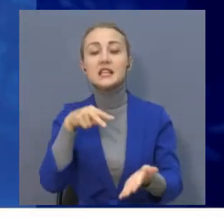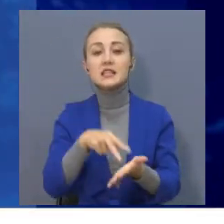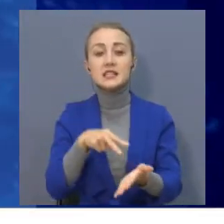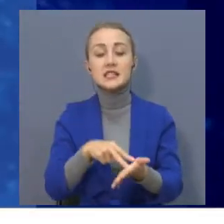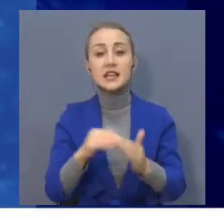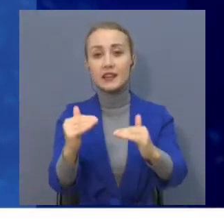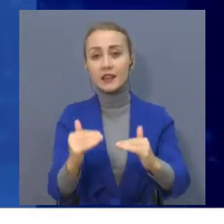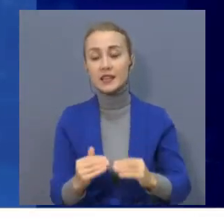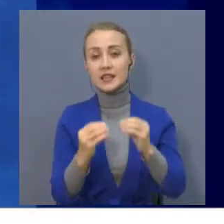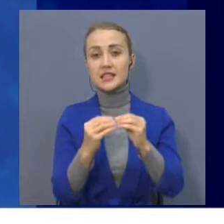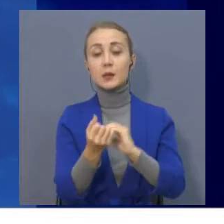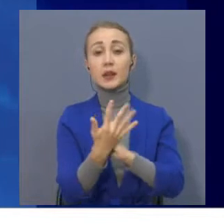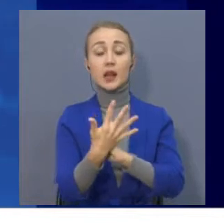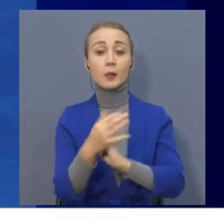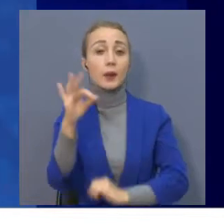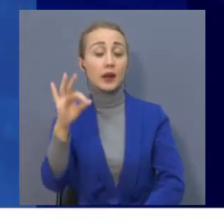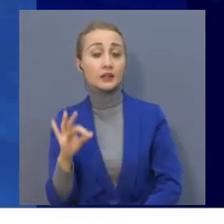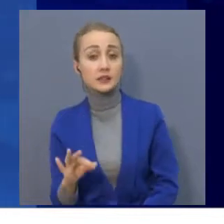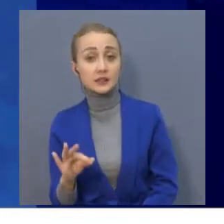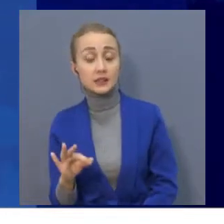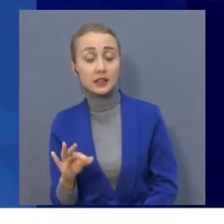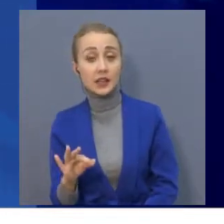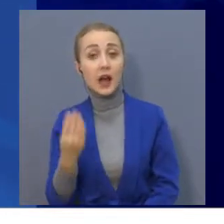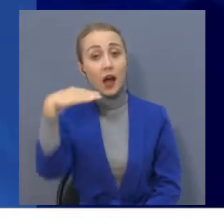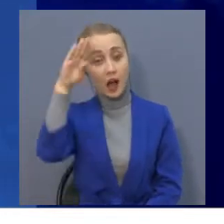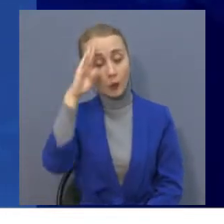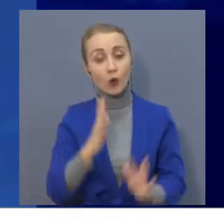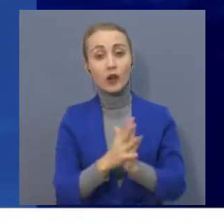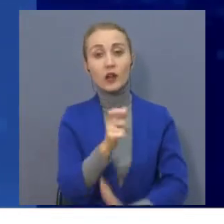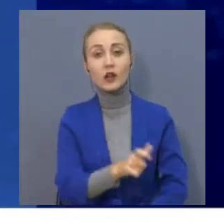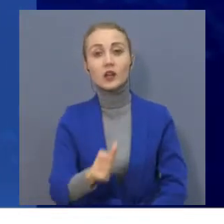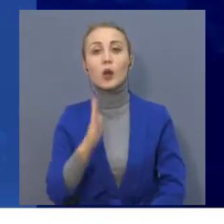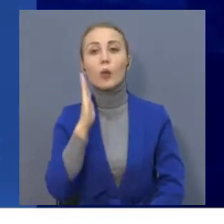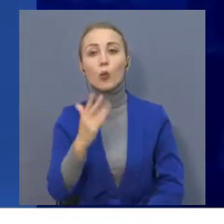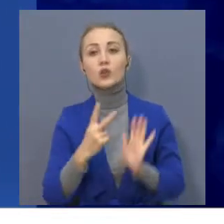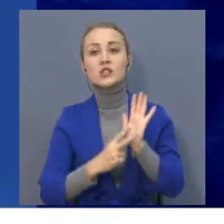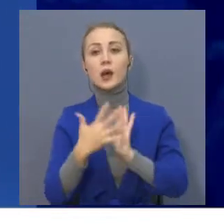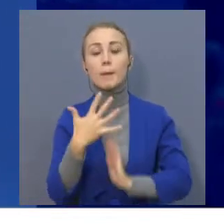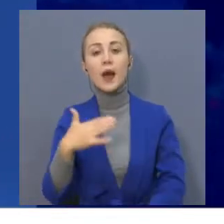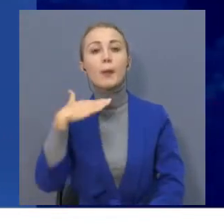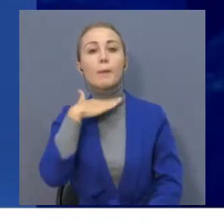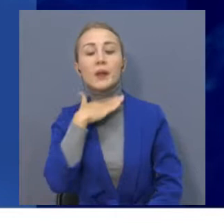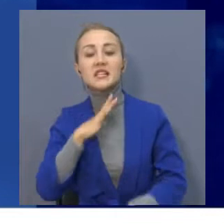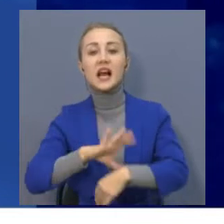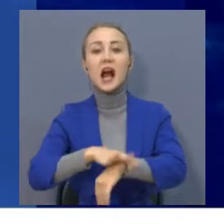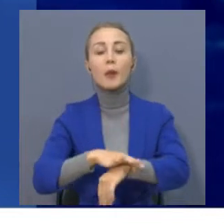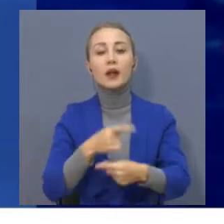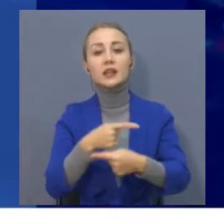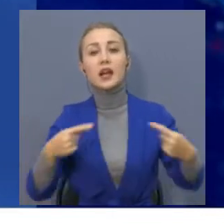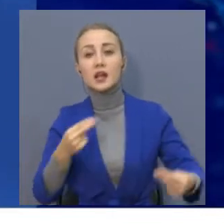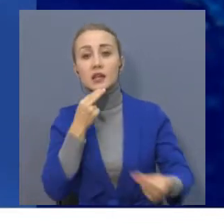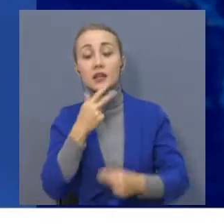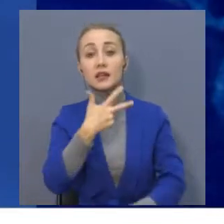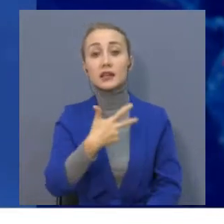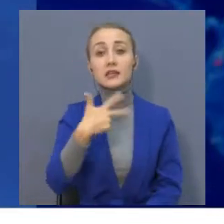шаруашылық тауарын өндірушілері барлығы 75 тоннадан астам ет және шұжық өнімдерін, 330 мың дана жұмыртқа, 35 тонна сүт және